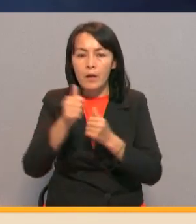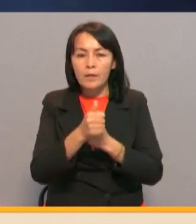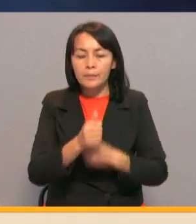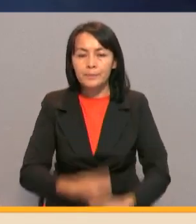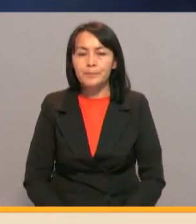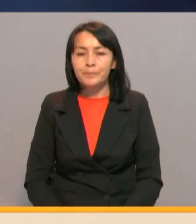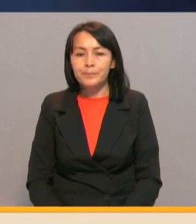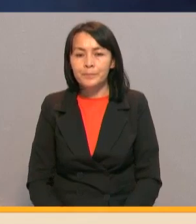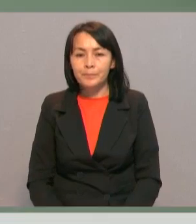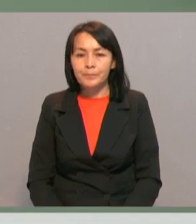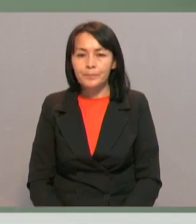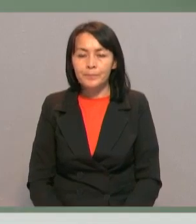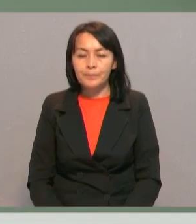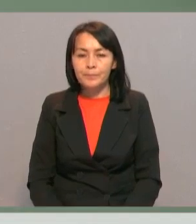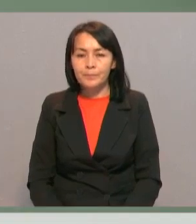Джоковича.